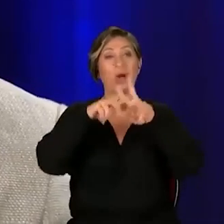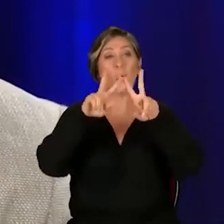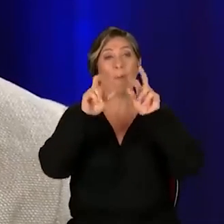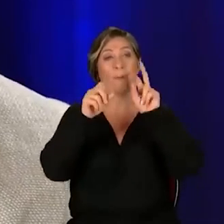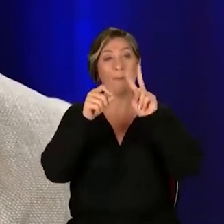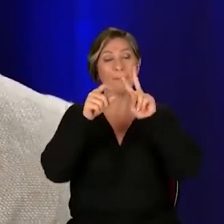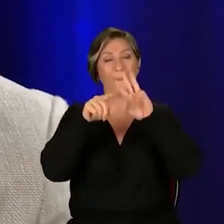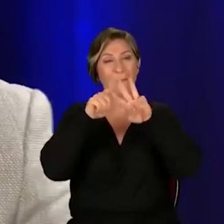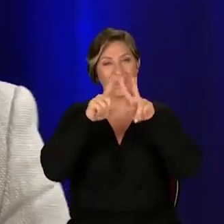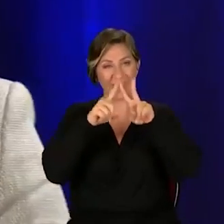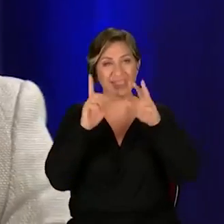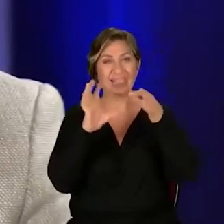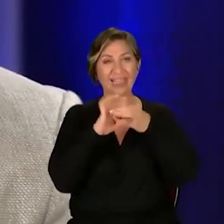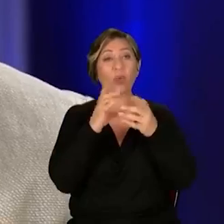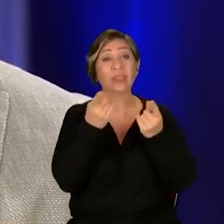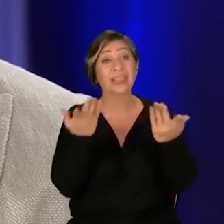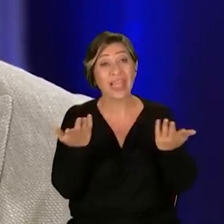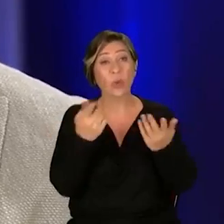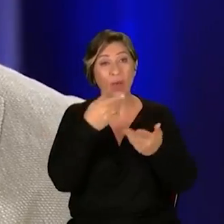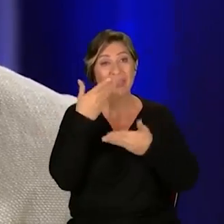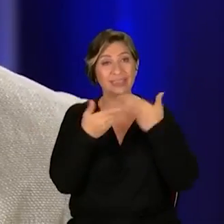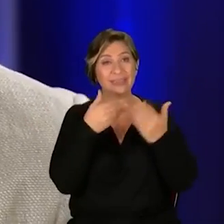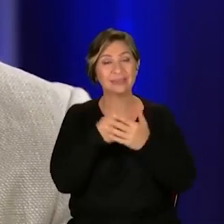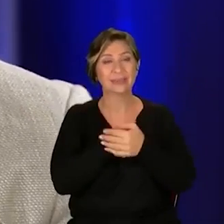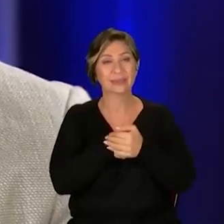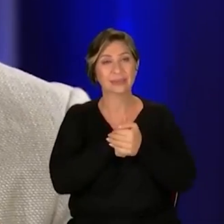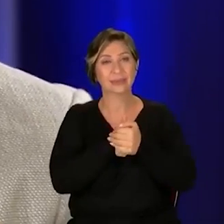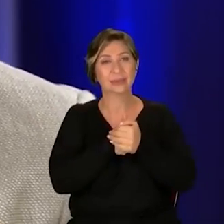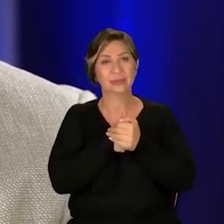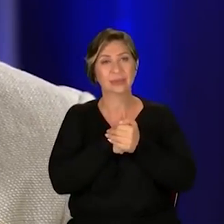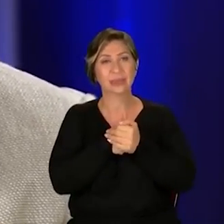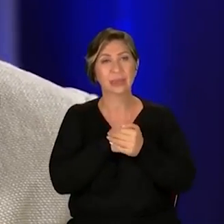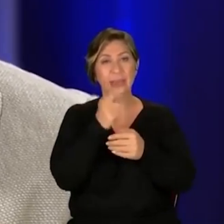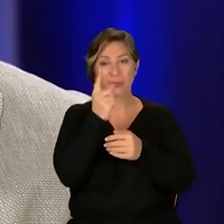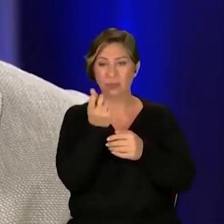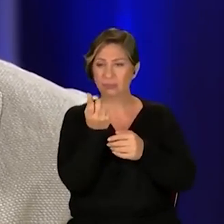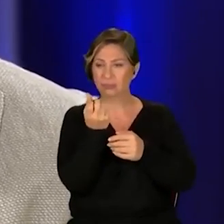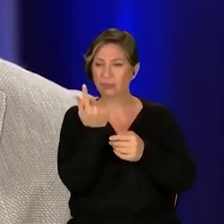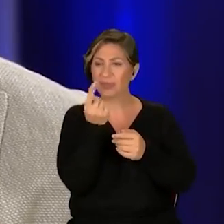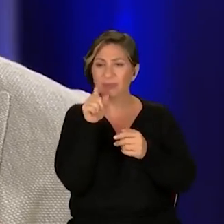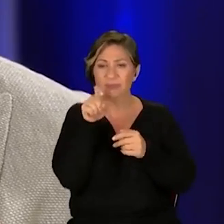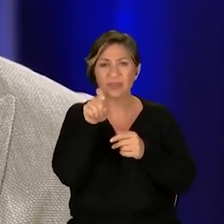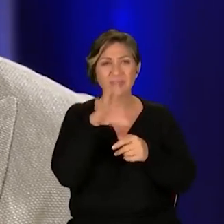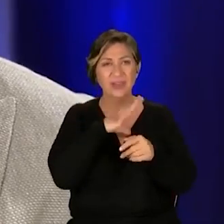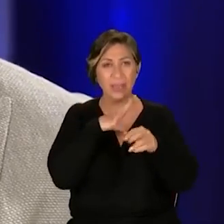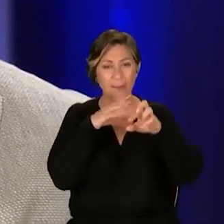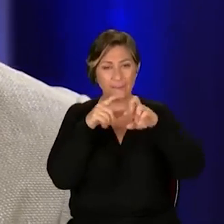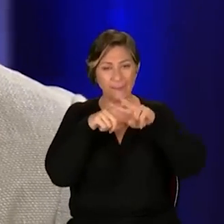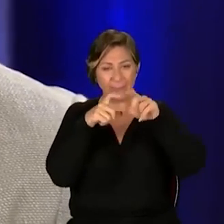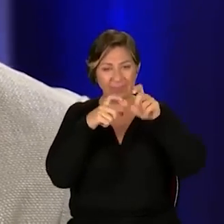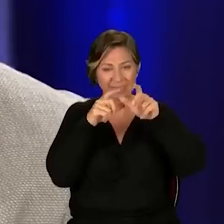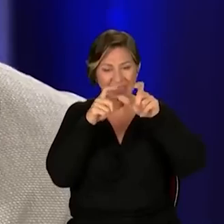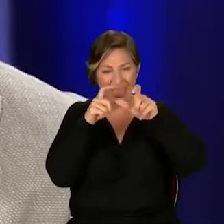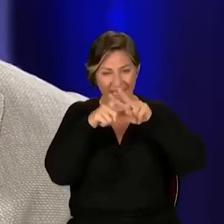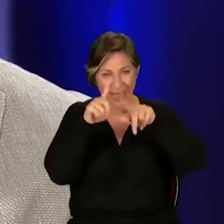özür bir dilerim, mesaj vermek istiyorum. Telomer yani, nedir onu söyleyin. Onu hocam. Anlatacağım. Şimdi bir bakteri var. Bu bakteri ismi Panspermum.